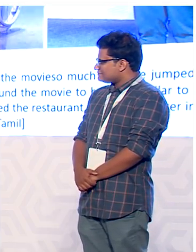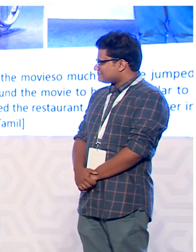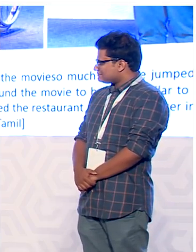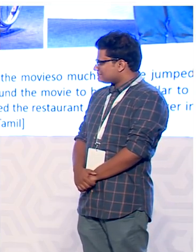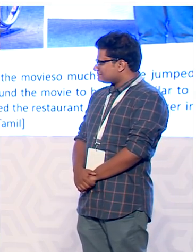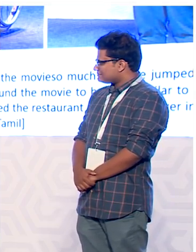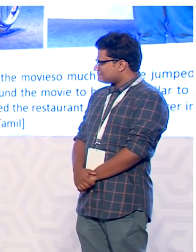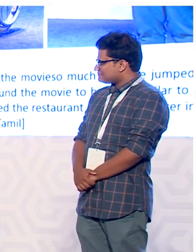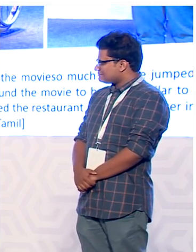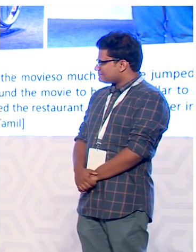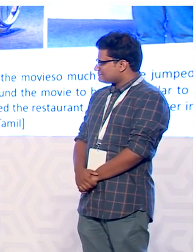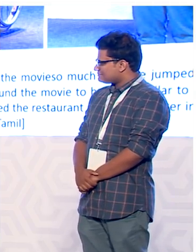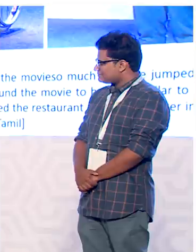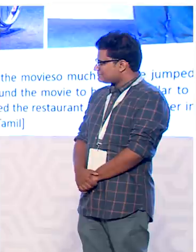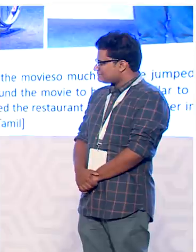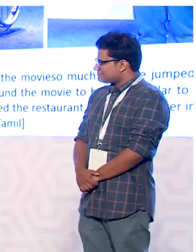வெண்ணிலவு தொட்டு